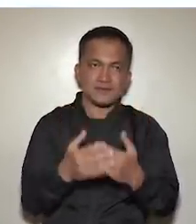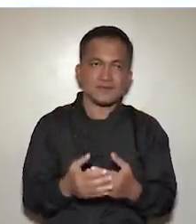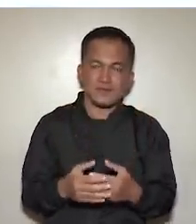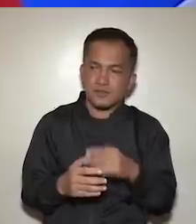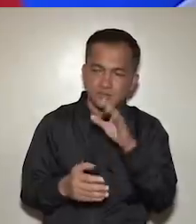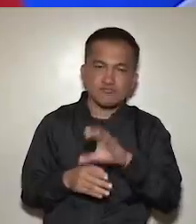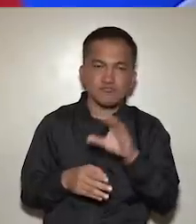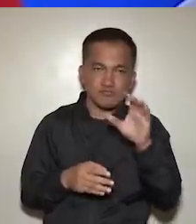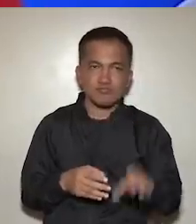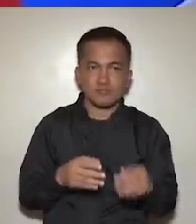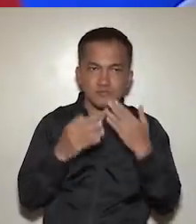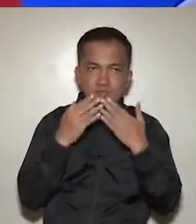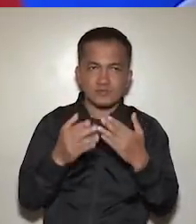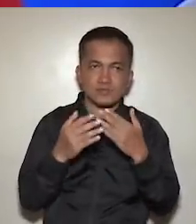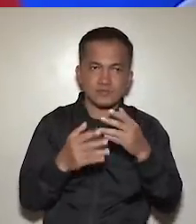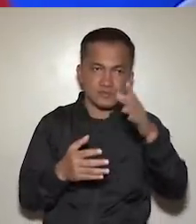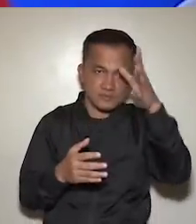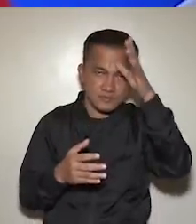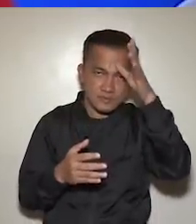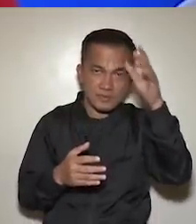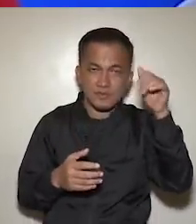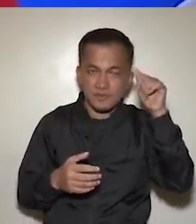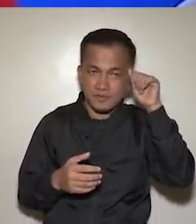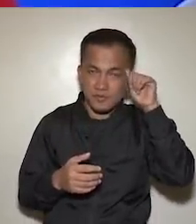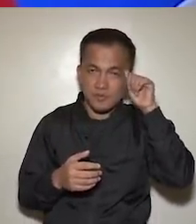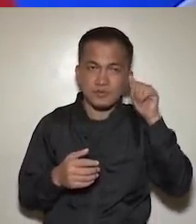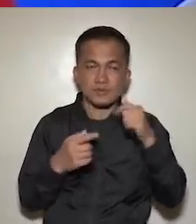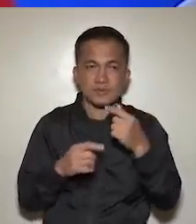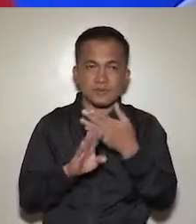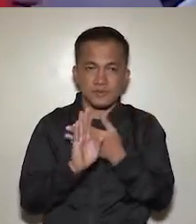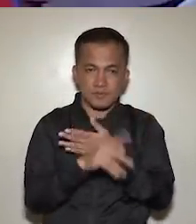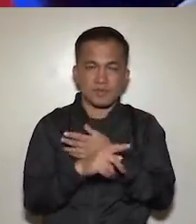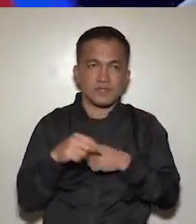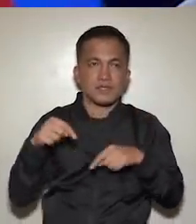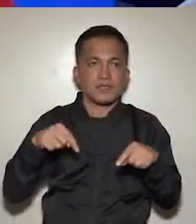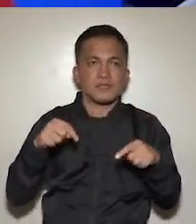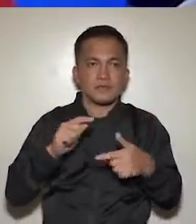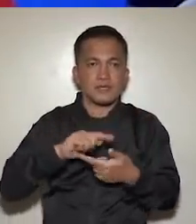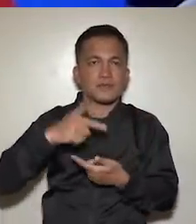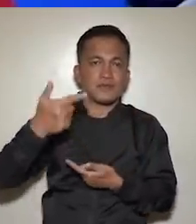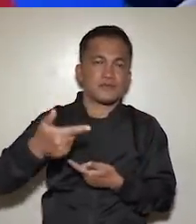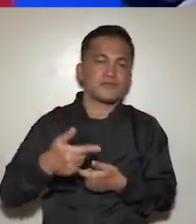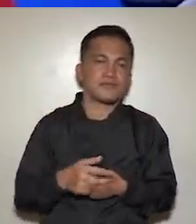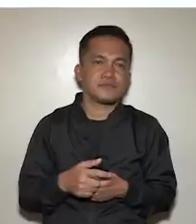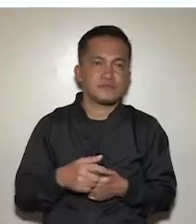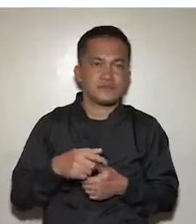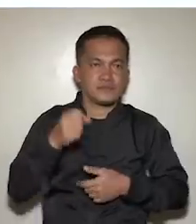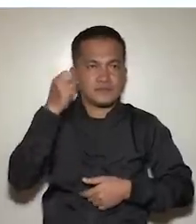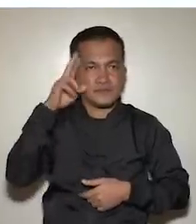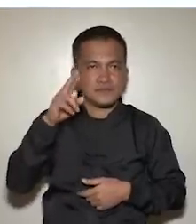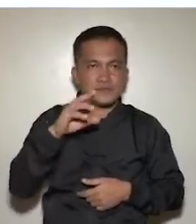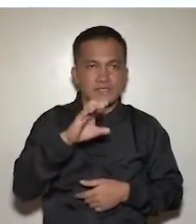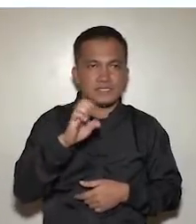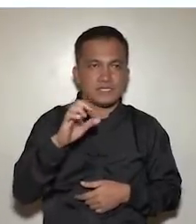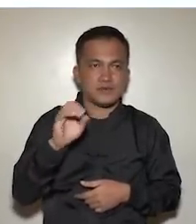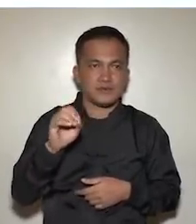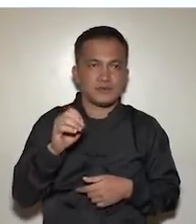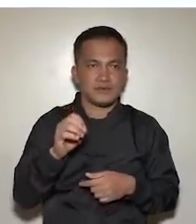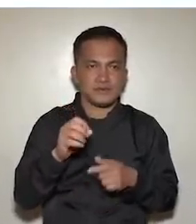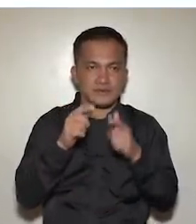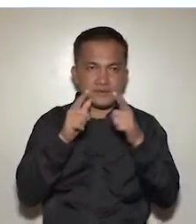naman po siya. Lubos po ako nagpapasalamat po kay Tatay Alfonso sa pagbalik niya po nitong laptop. Akala ko si Sir, parang